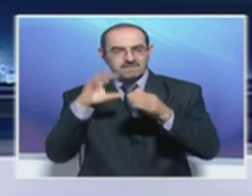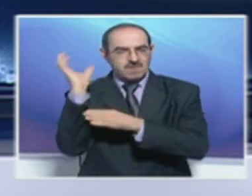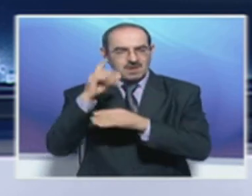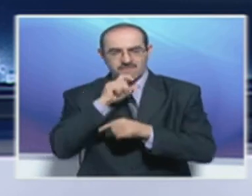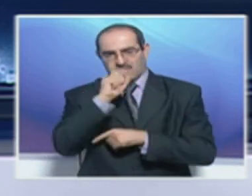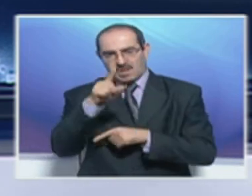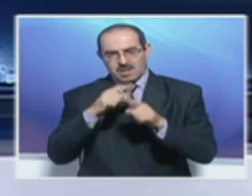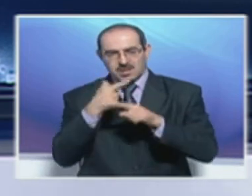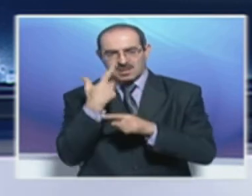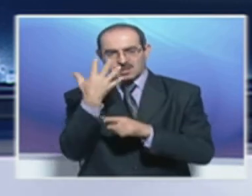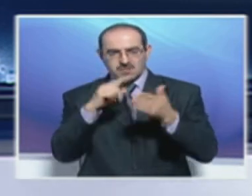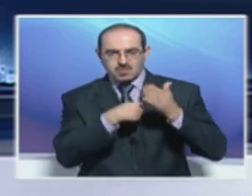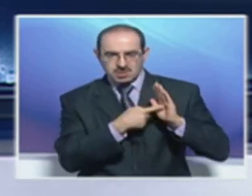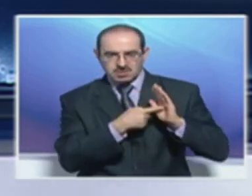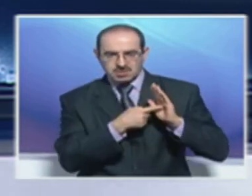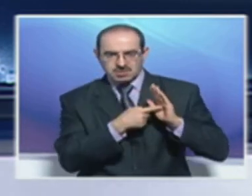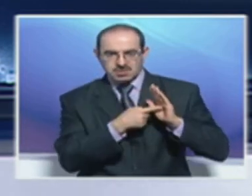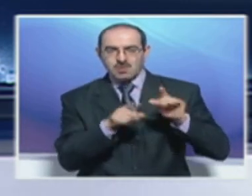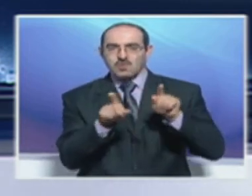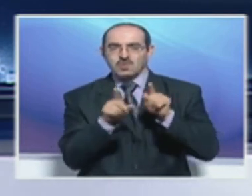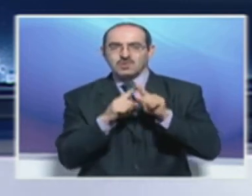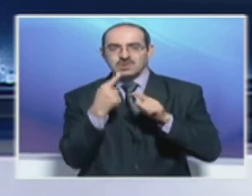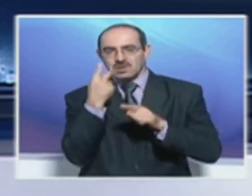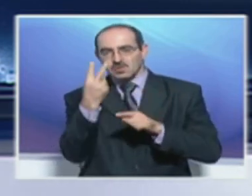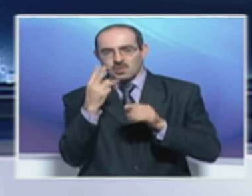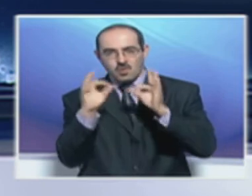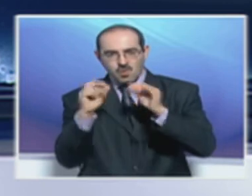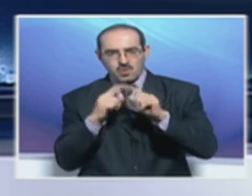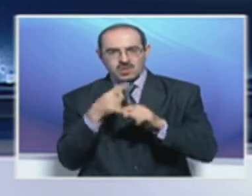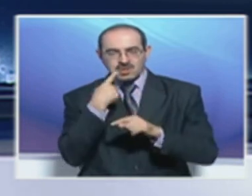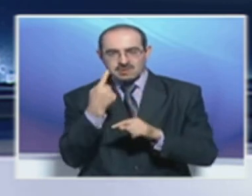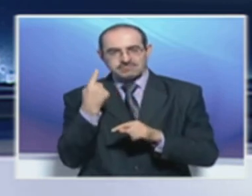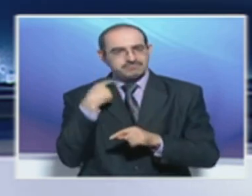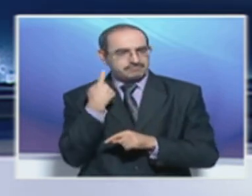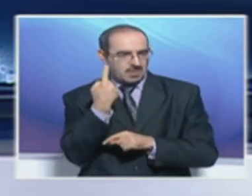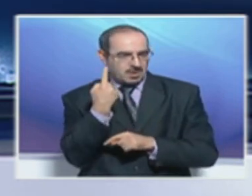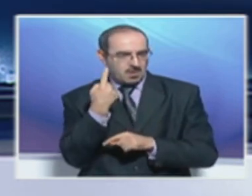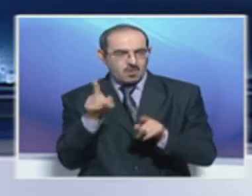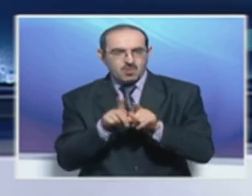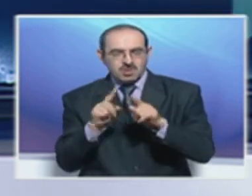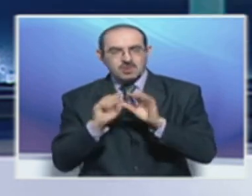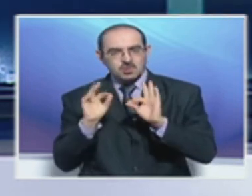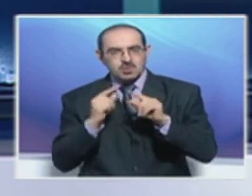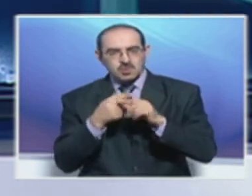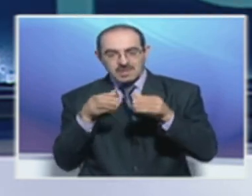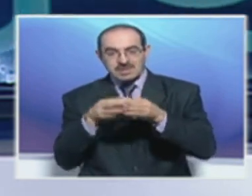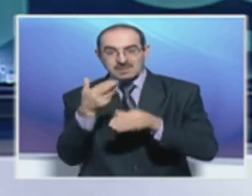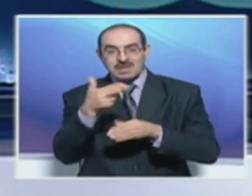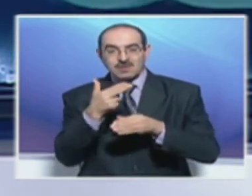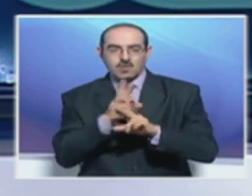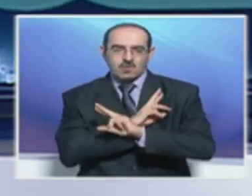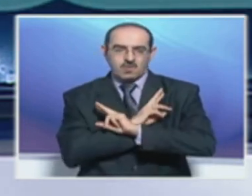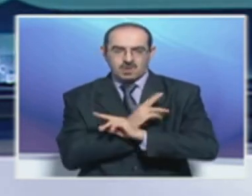بحصد 5 نقاط من فوزين تعادل وتعثر، وسيكون الخضر في